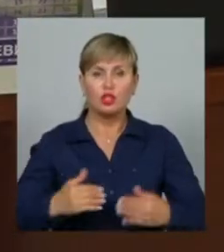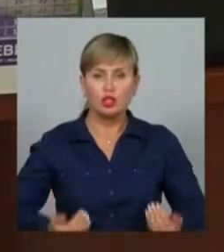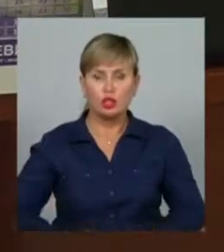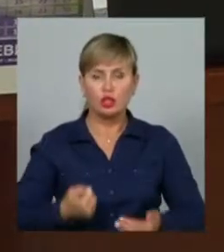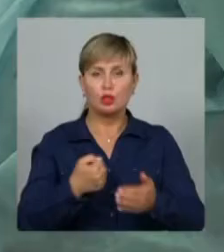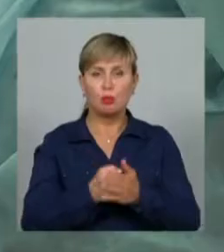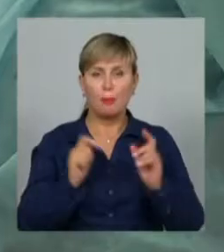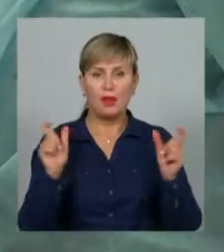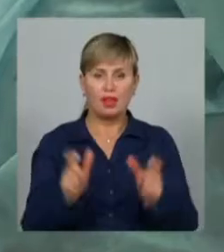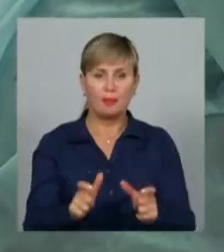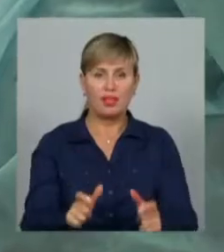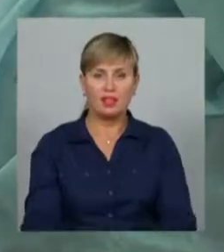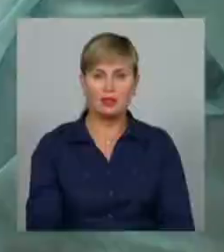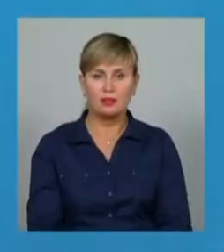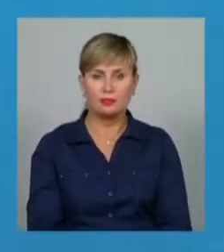пандемии.